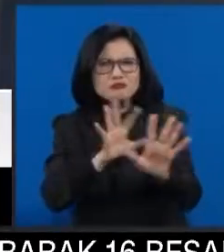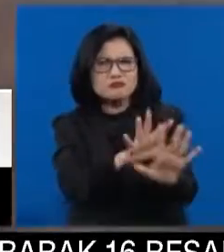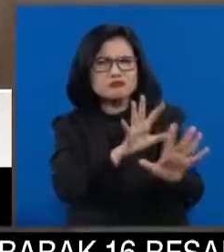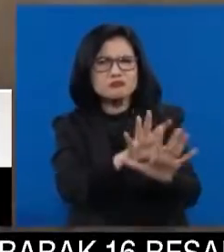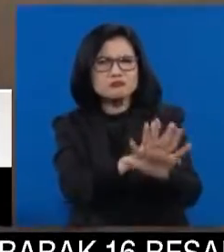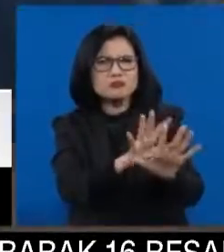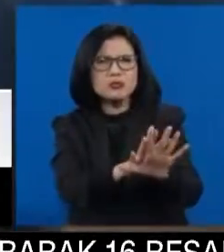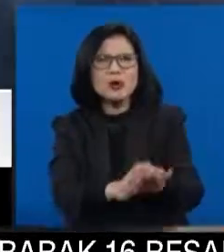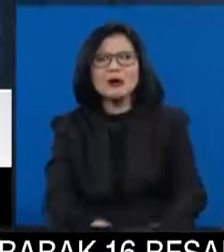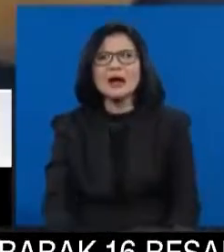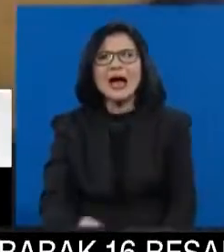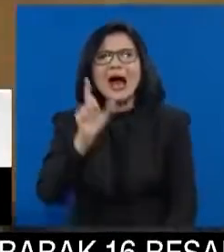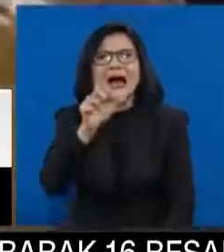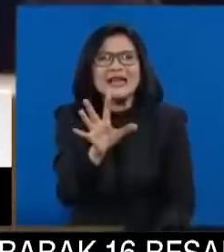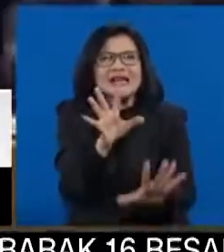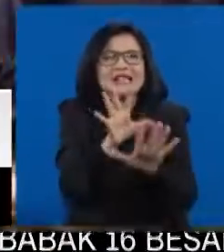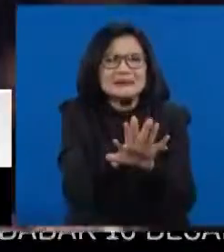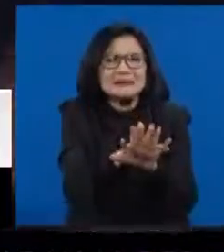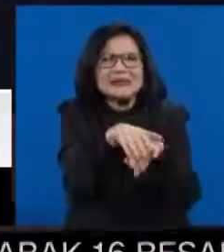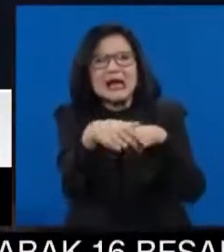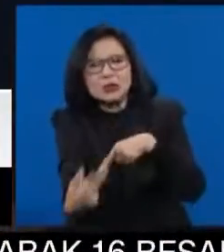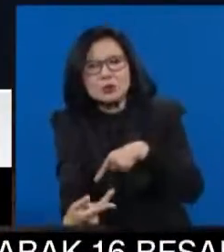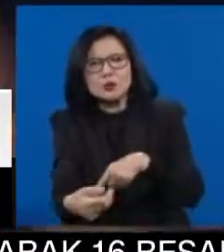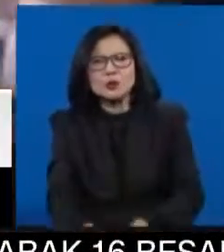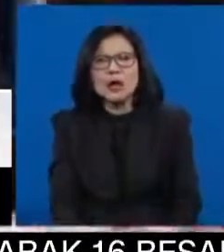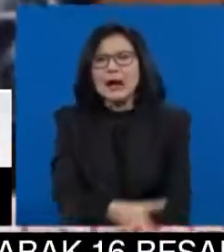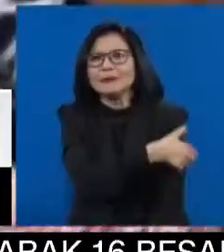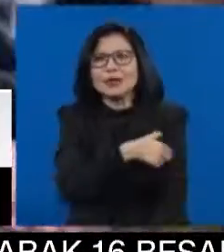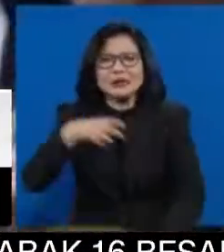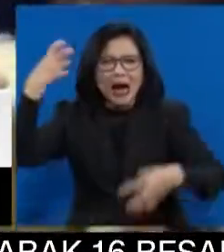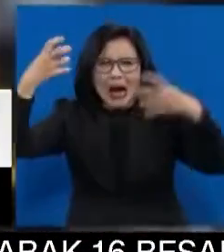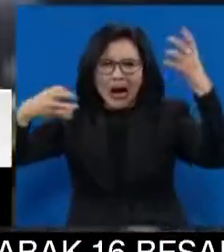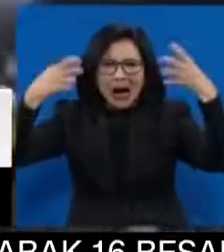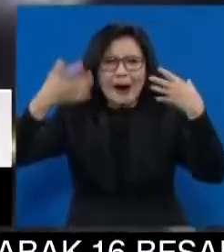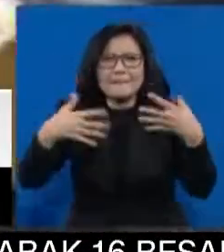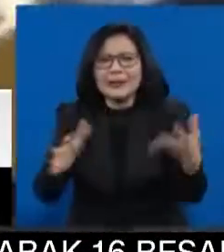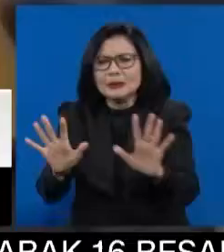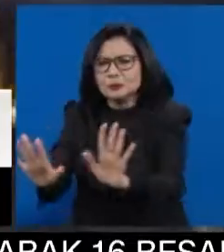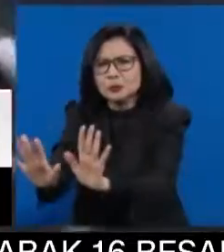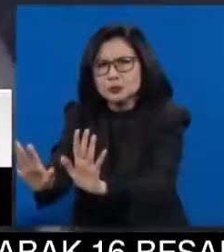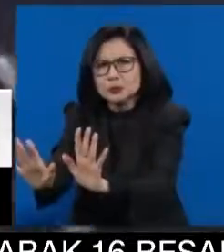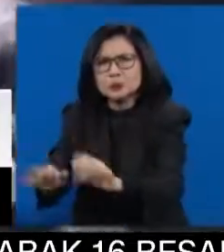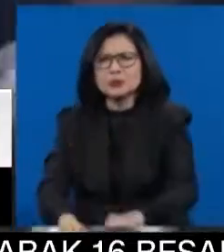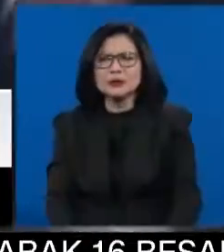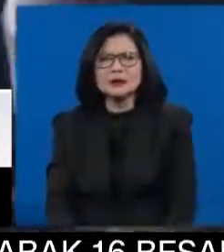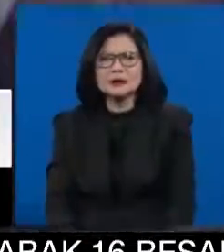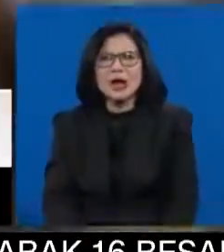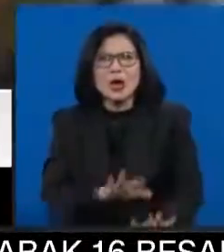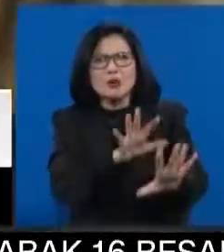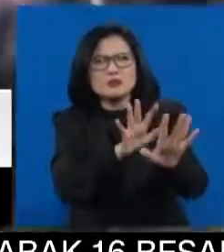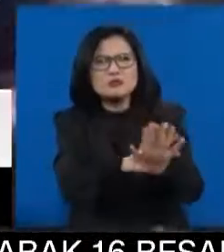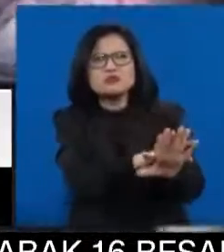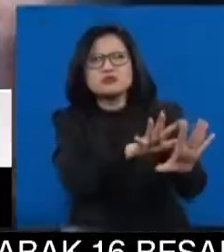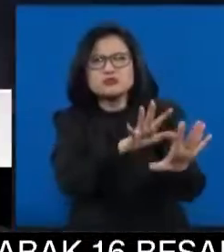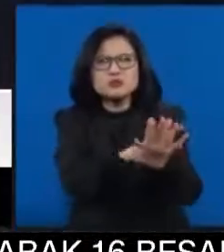Tidak sedikit warga yang terjepit dan jatuh. Petugas pun kewalahan menenangkan massa yang berjejalan. Warga saling dorong dan